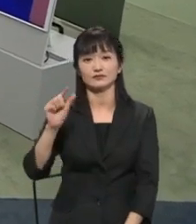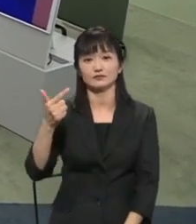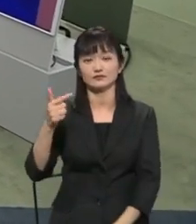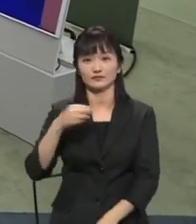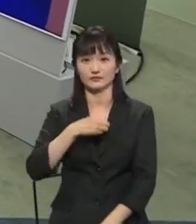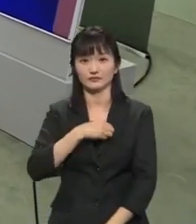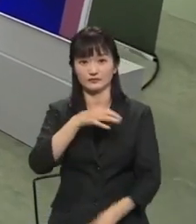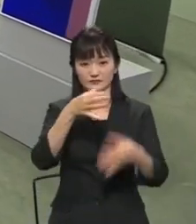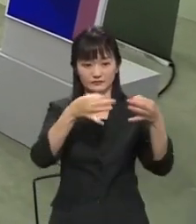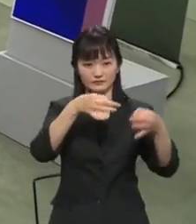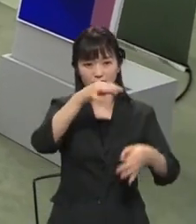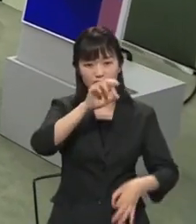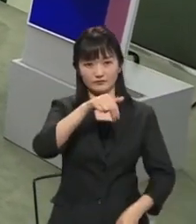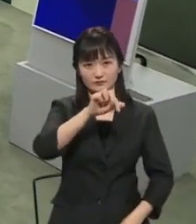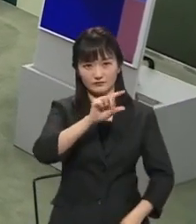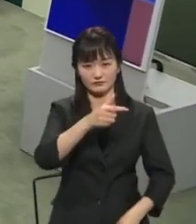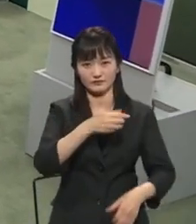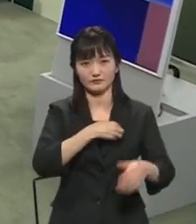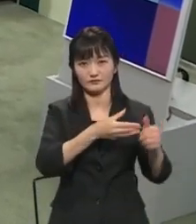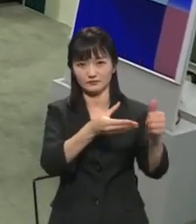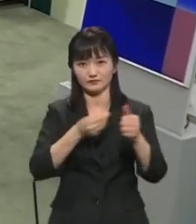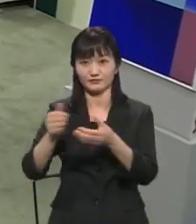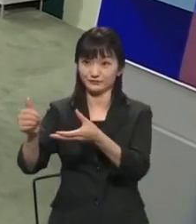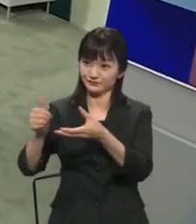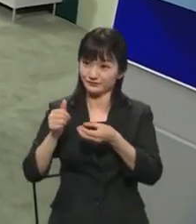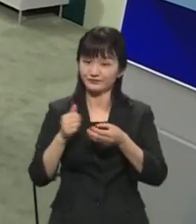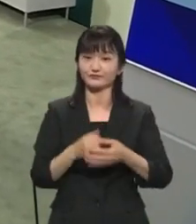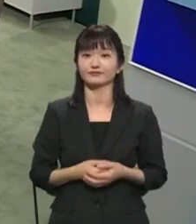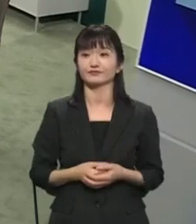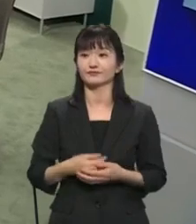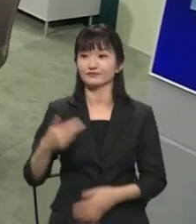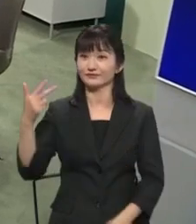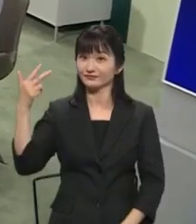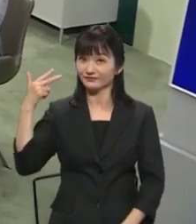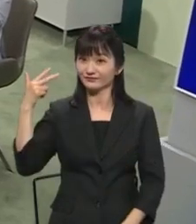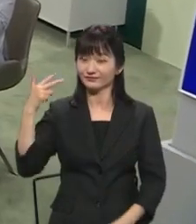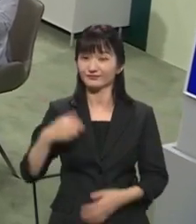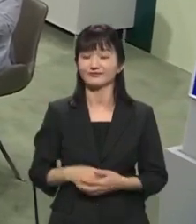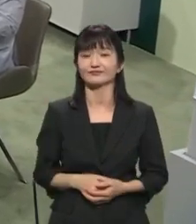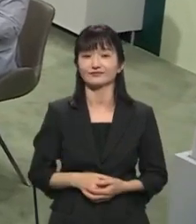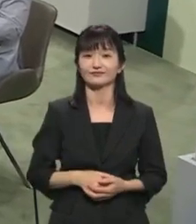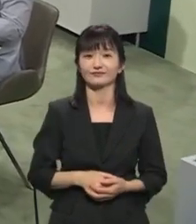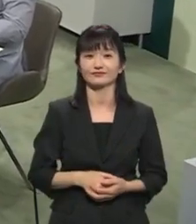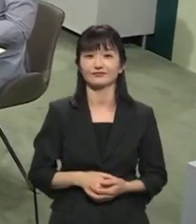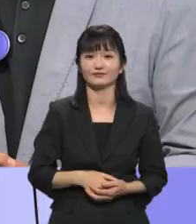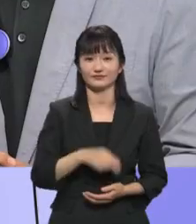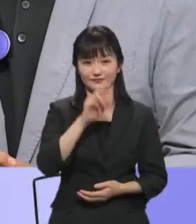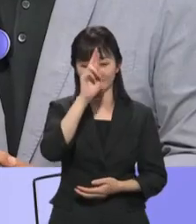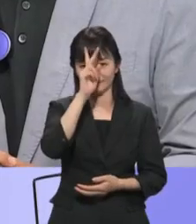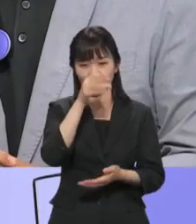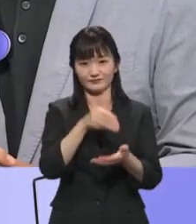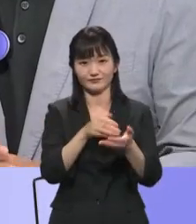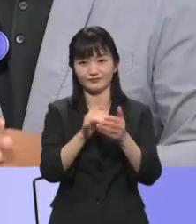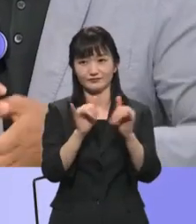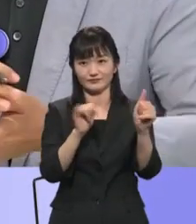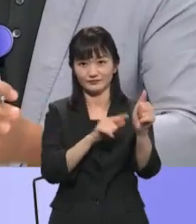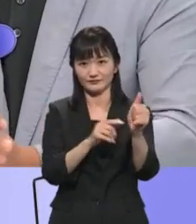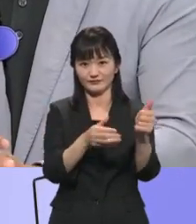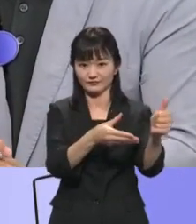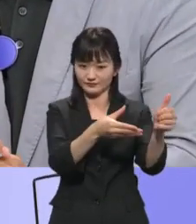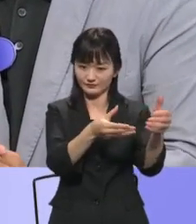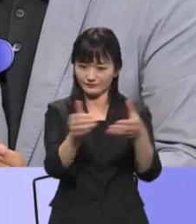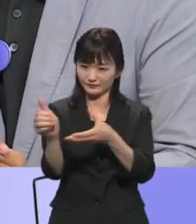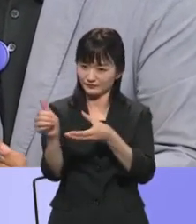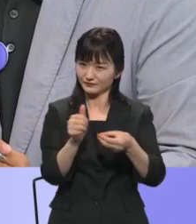두 분 나가겠습니다 안녕하세요 지난주에서 지난주에는 규스룸에서 박진규 앵커랑 대화를 하셨고 오늘은